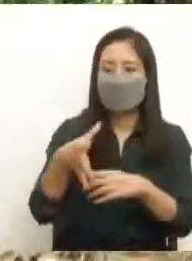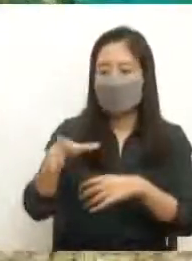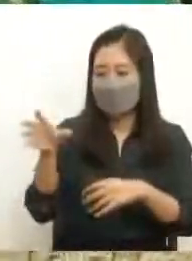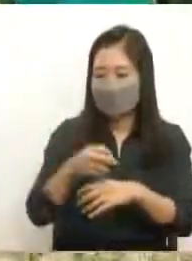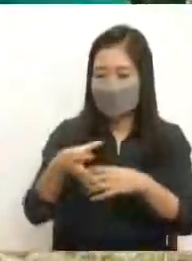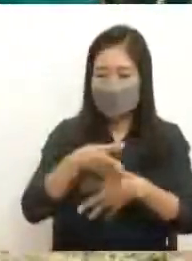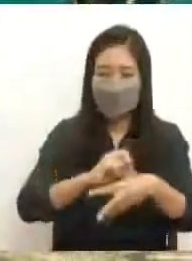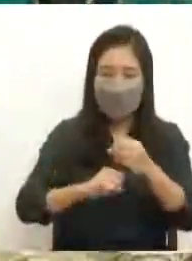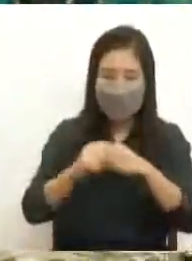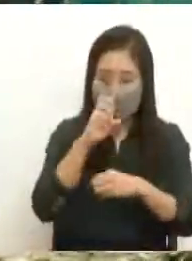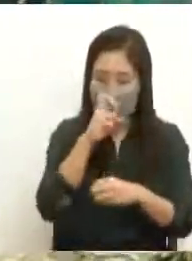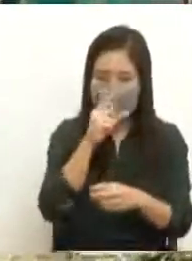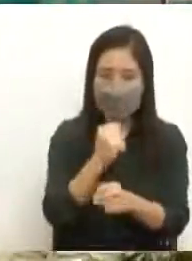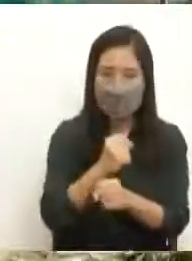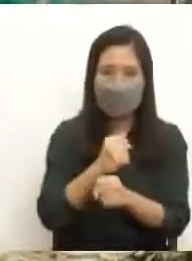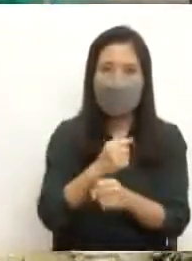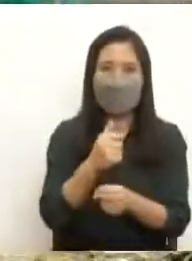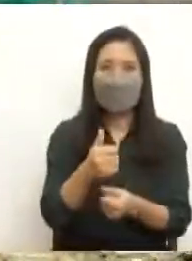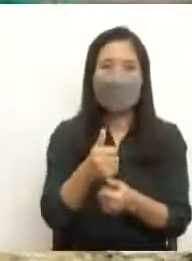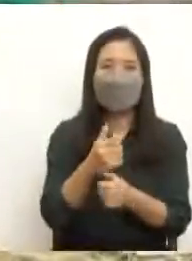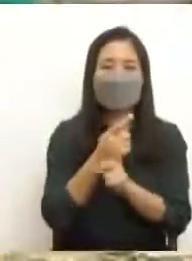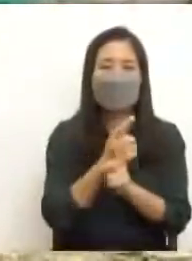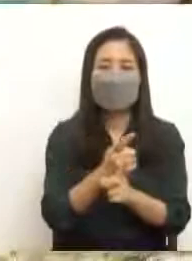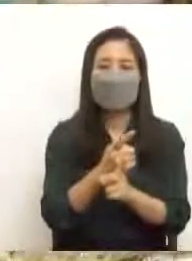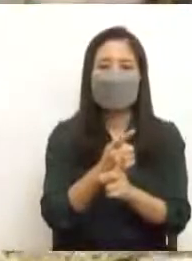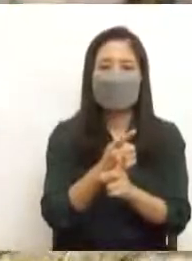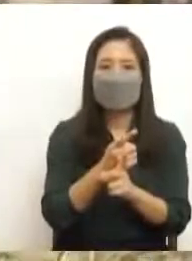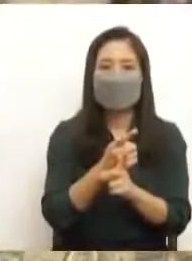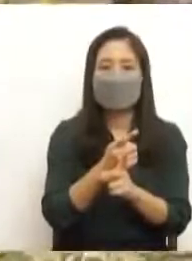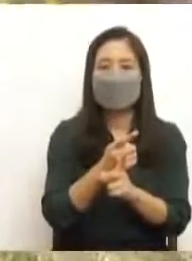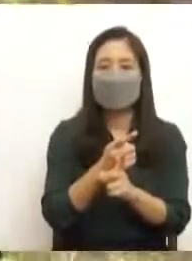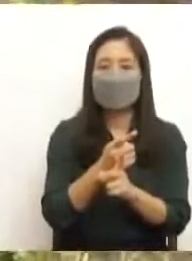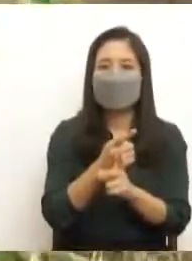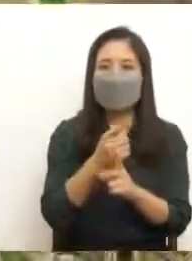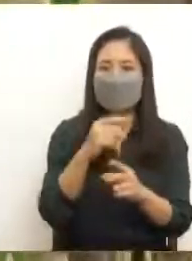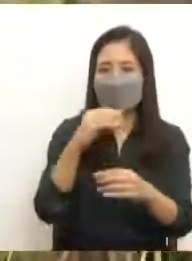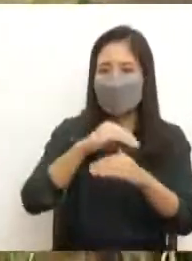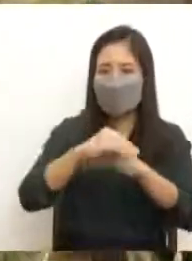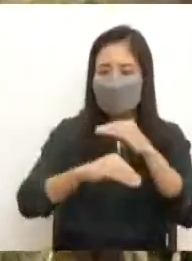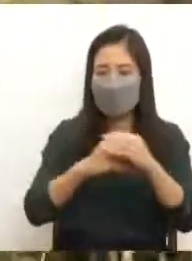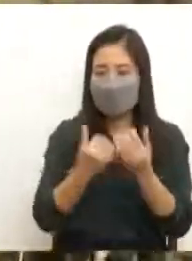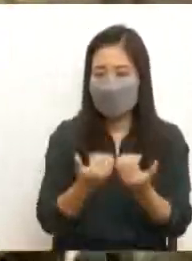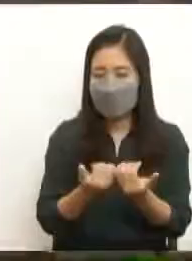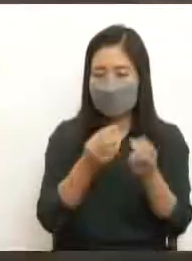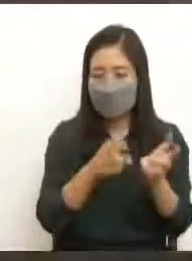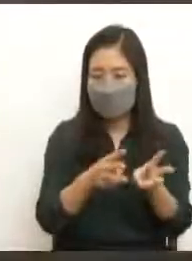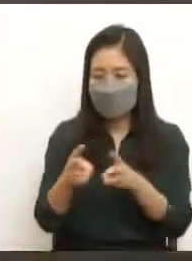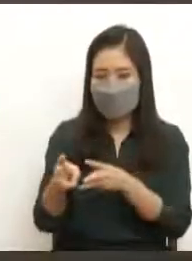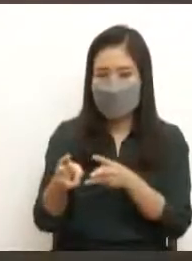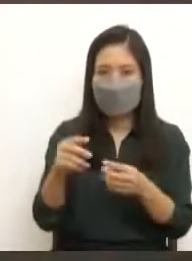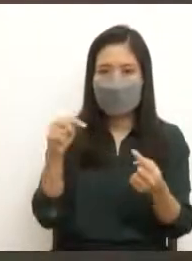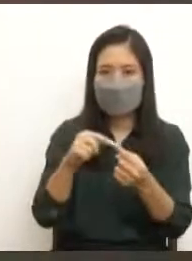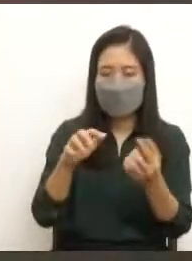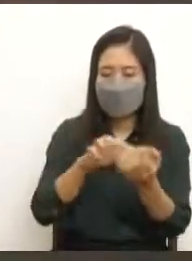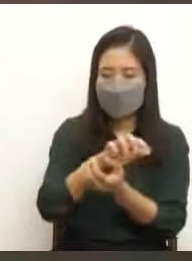านต่างๆนะครับตามมิติที่เราต้องการนะครับก็คือมิติทางด้านวิชาการ